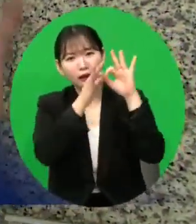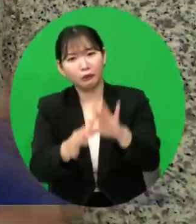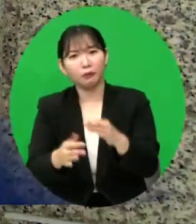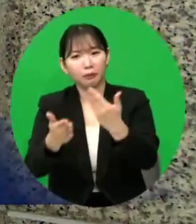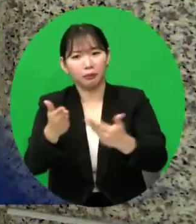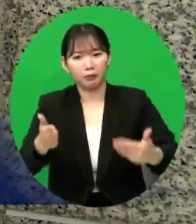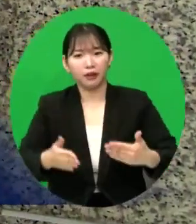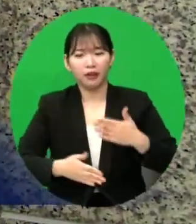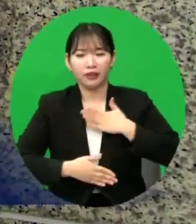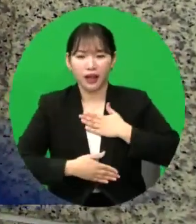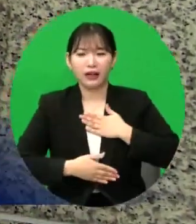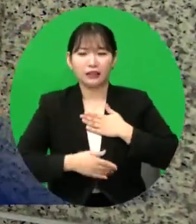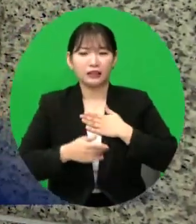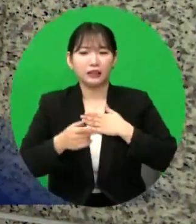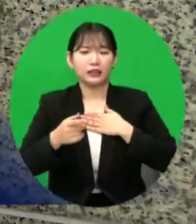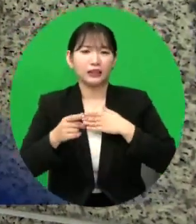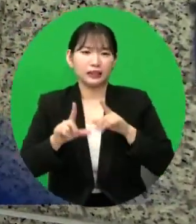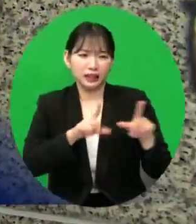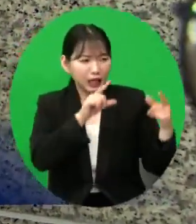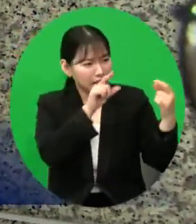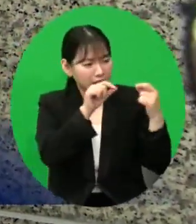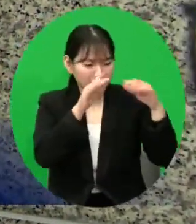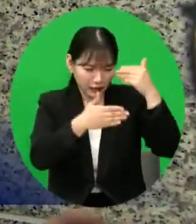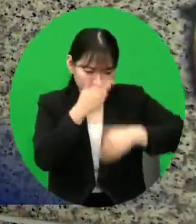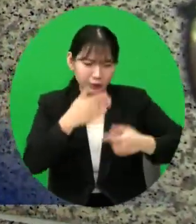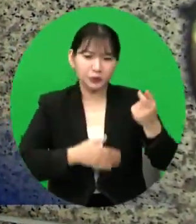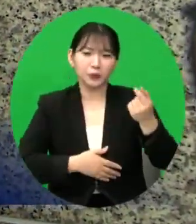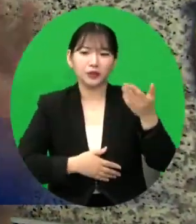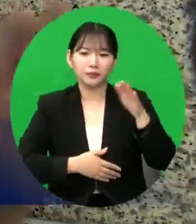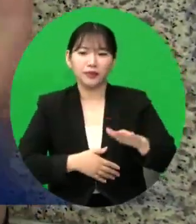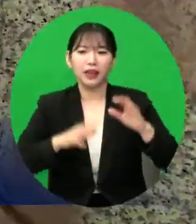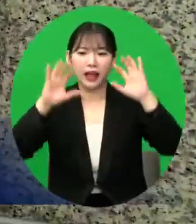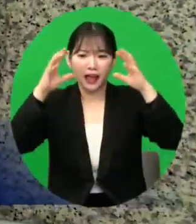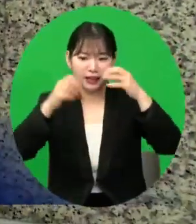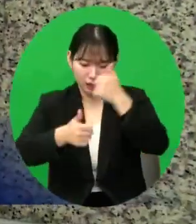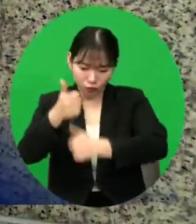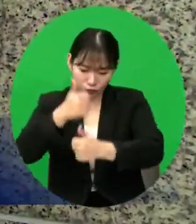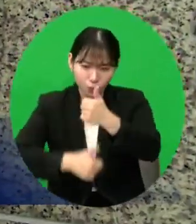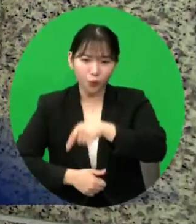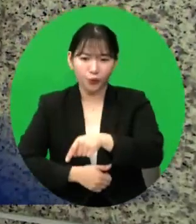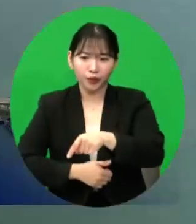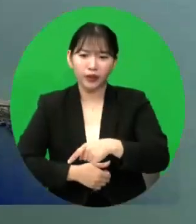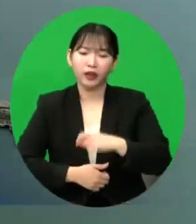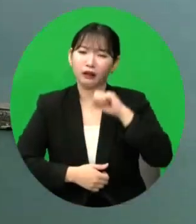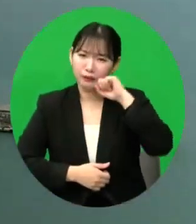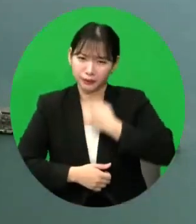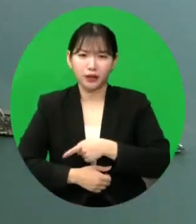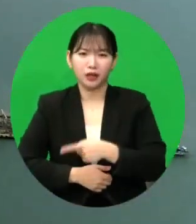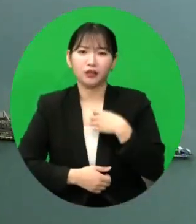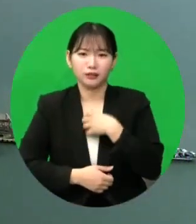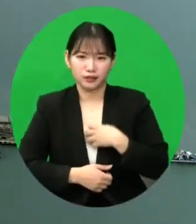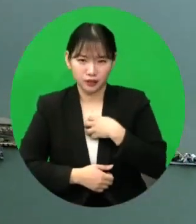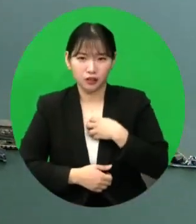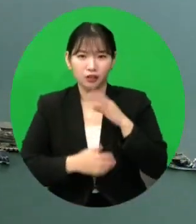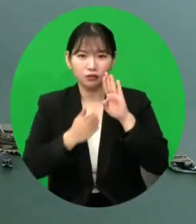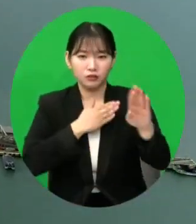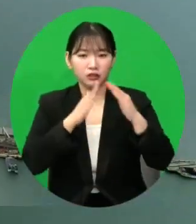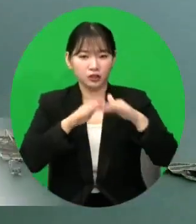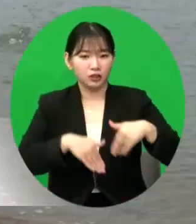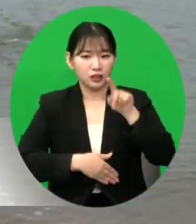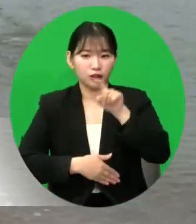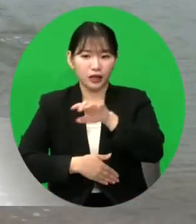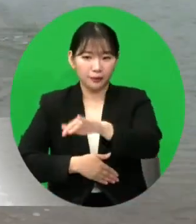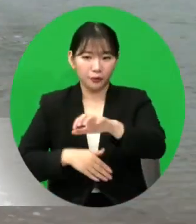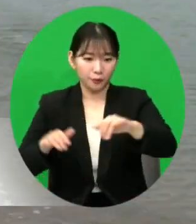우리 시대는 얼마 안 남았으니까 괜찮은데 이제 이 다음 세대가 어려움을 겪고. 이후 전남 11개